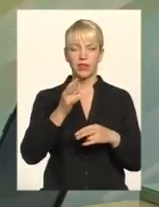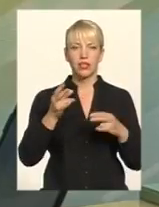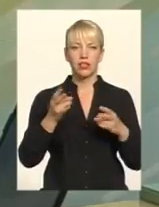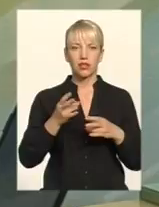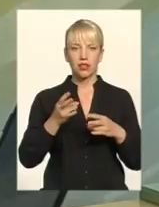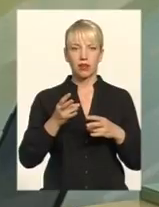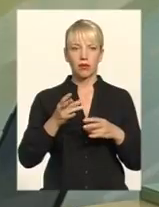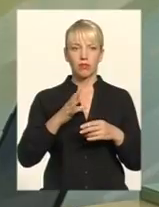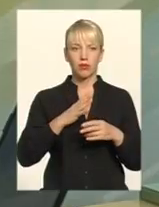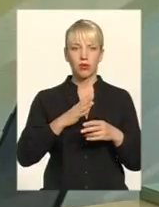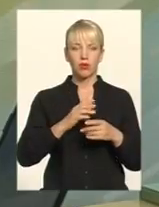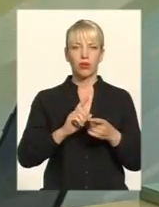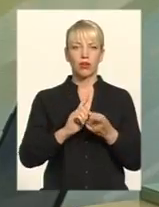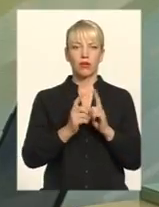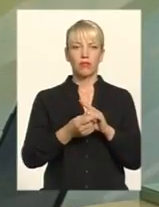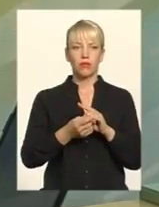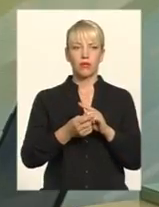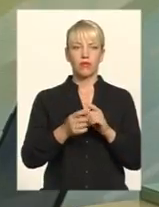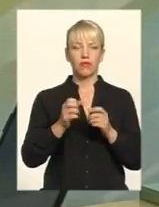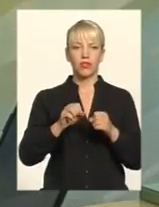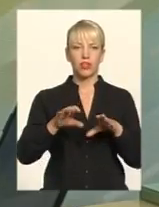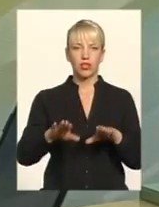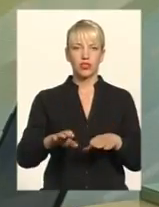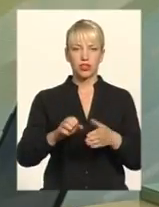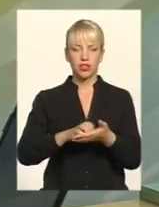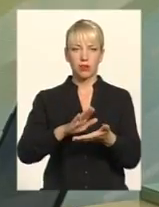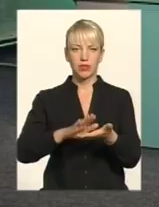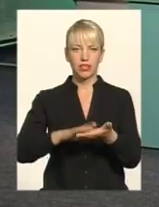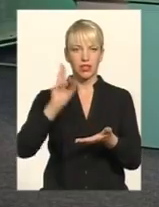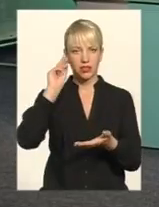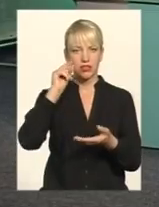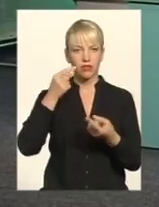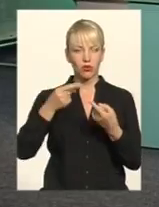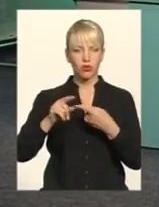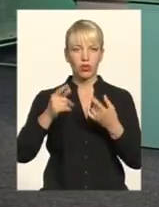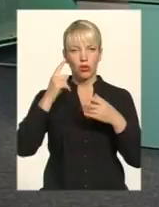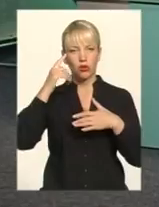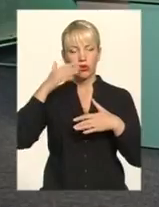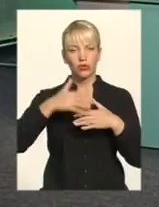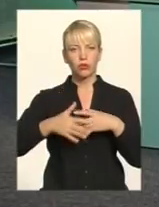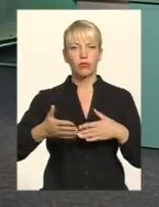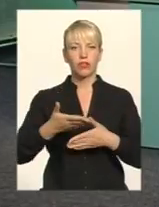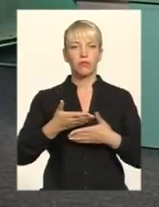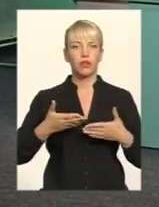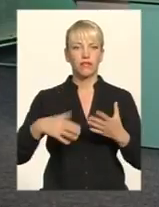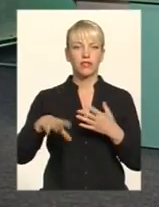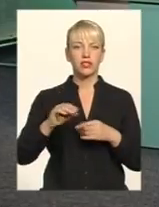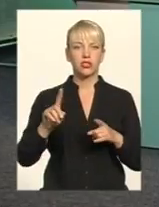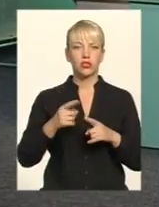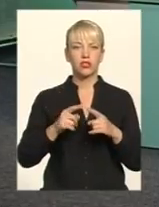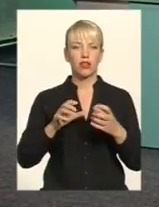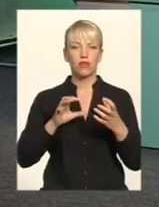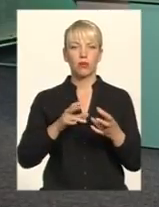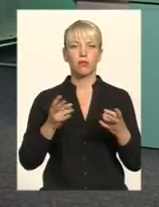було в рішенні переписати цифру. Ми всі розуміємо, що ці автобуси потрібні, у нас